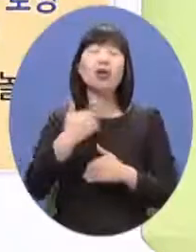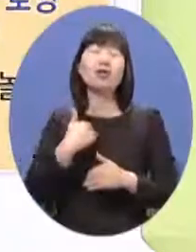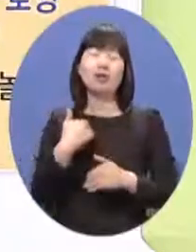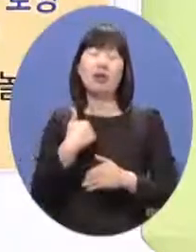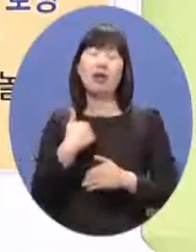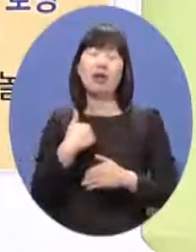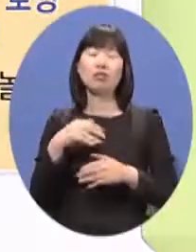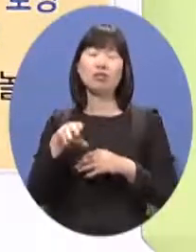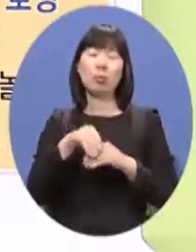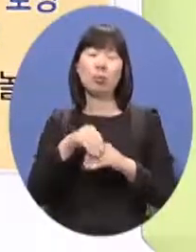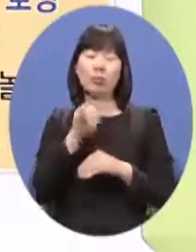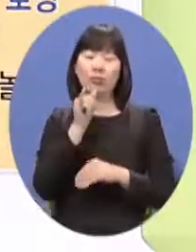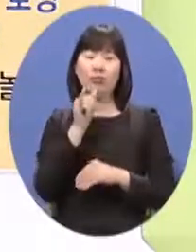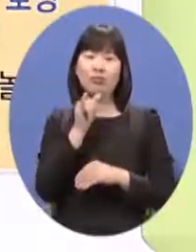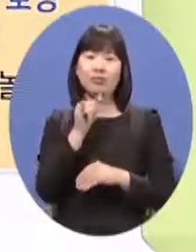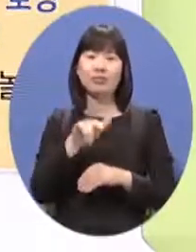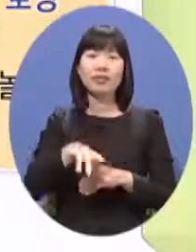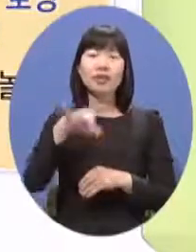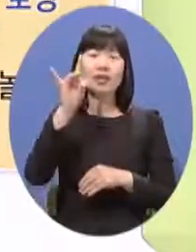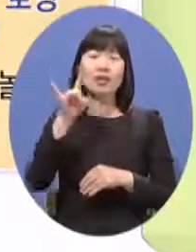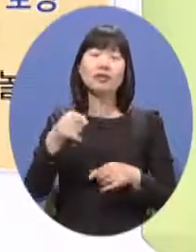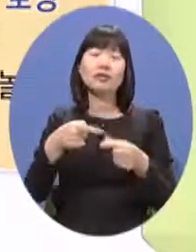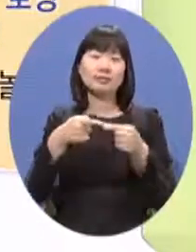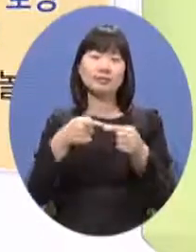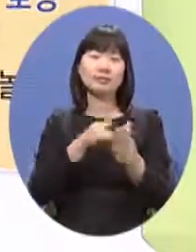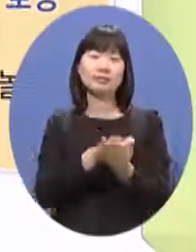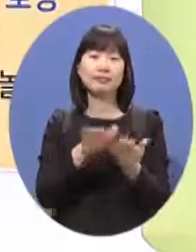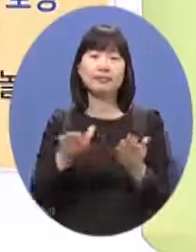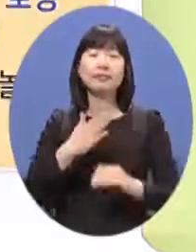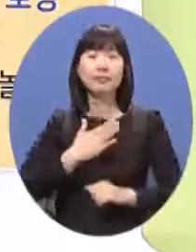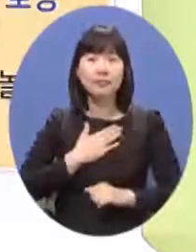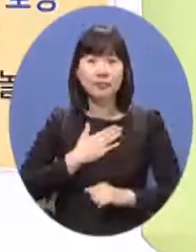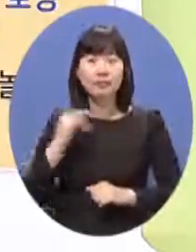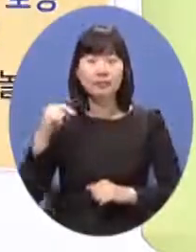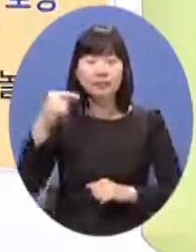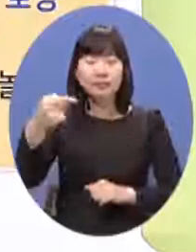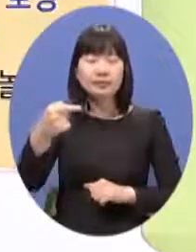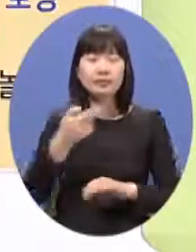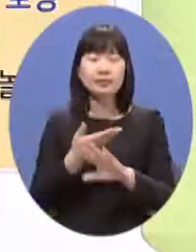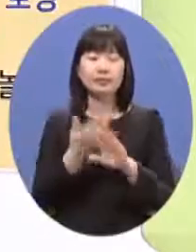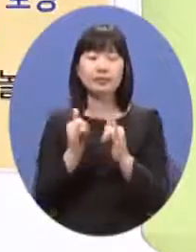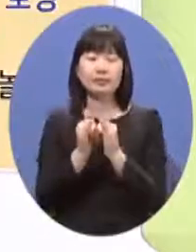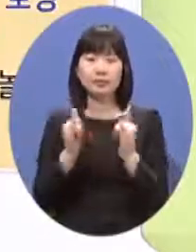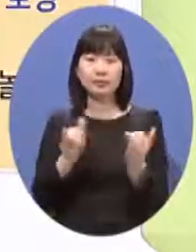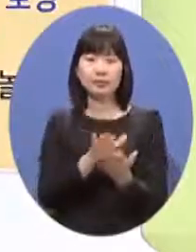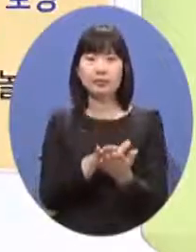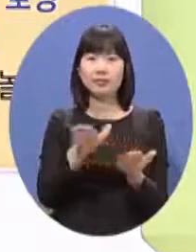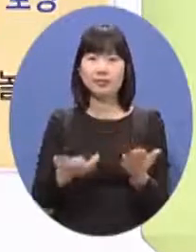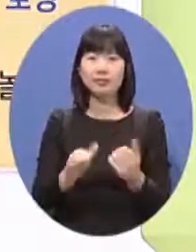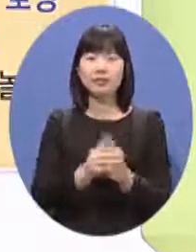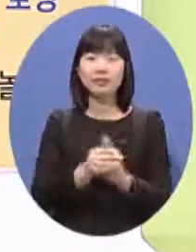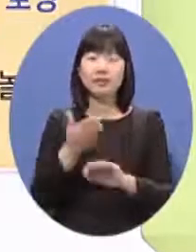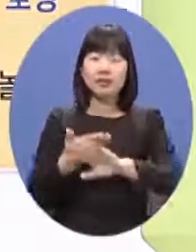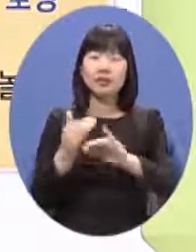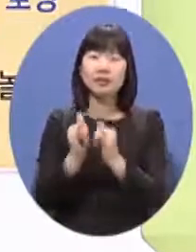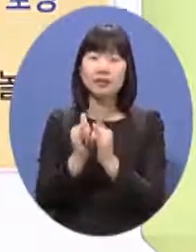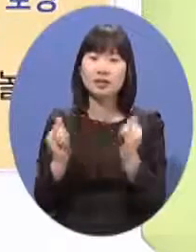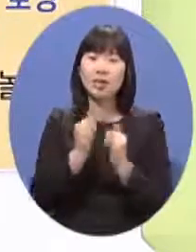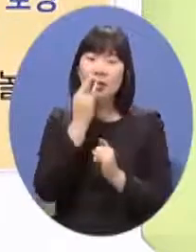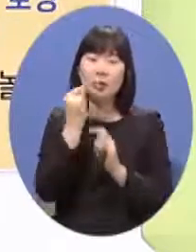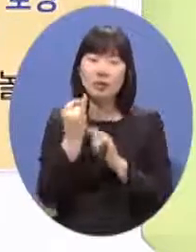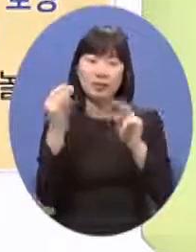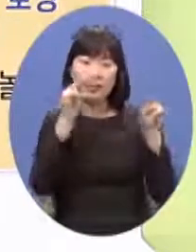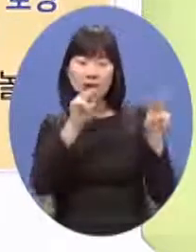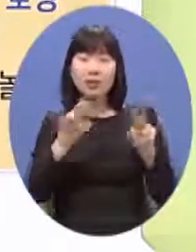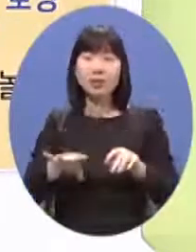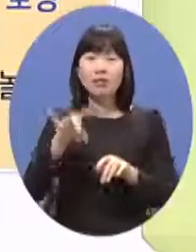나구나. 이게 이제 첫 단계죠, 사회성에. 그러니까 나, 그 다음에 다른 사람이죠. 다른 사람. 엄마가 이렇게